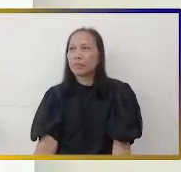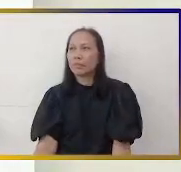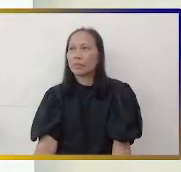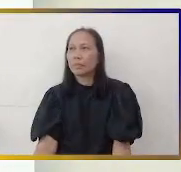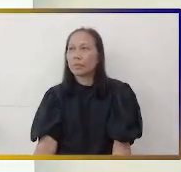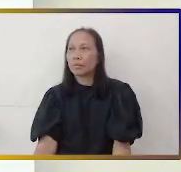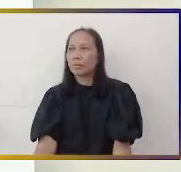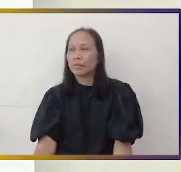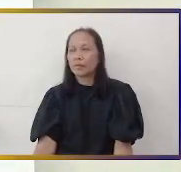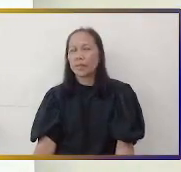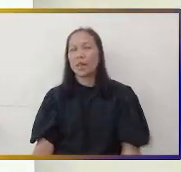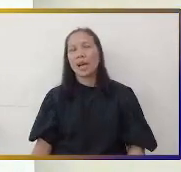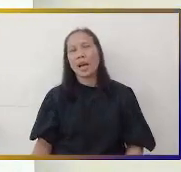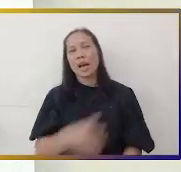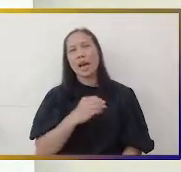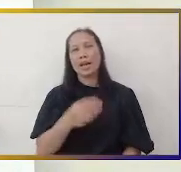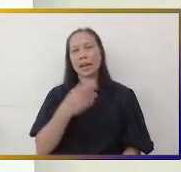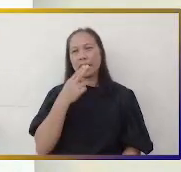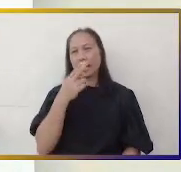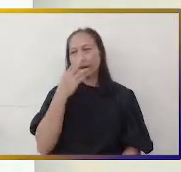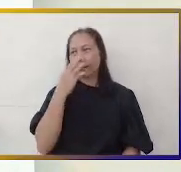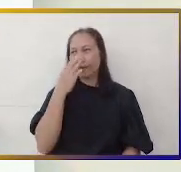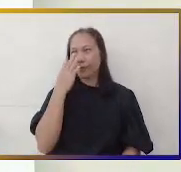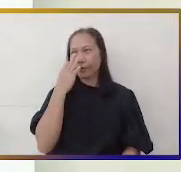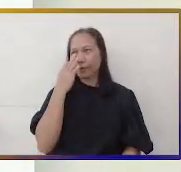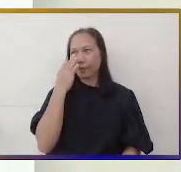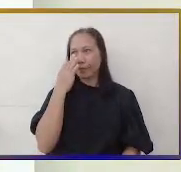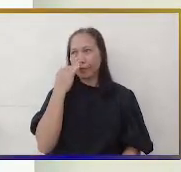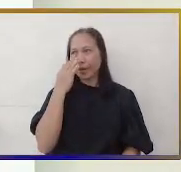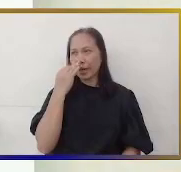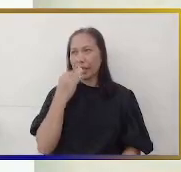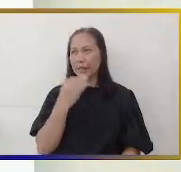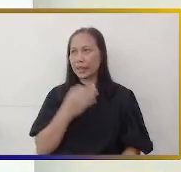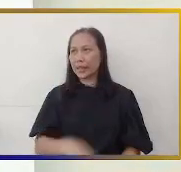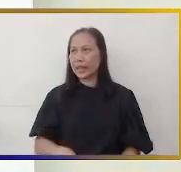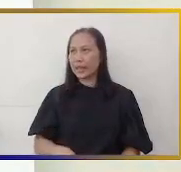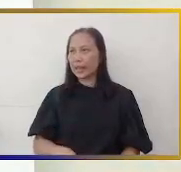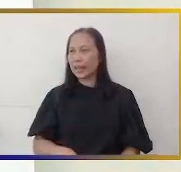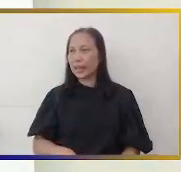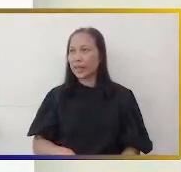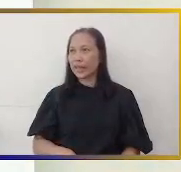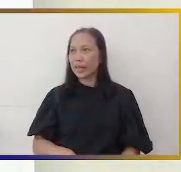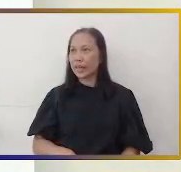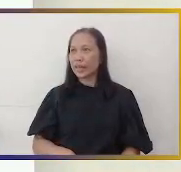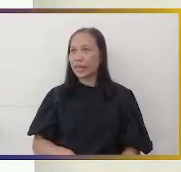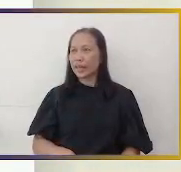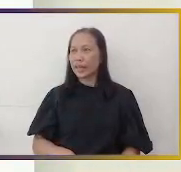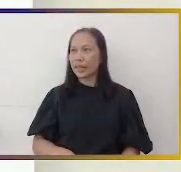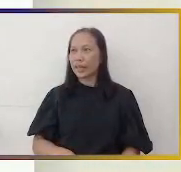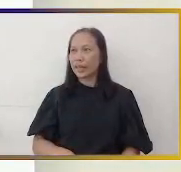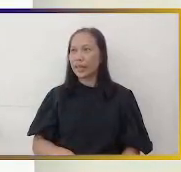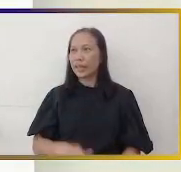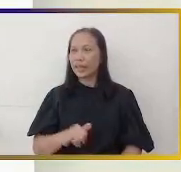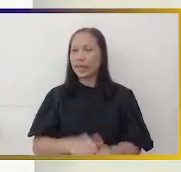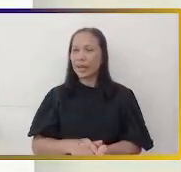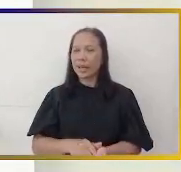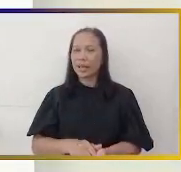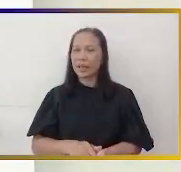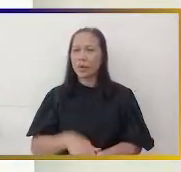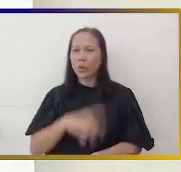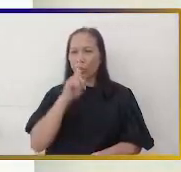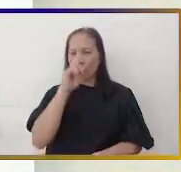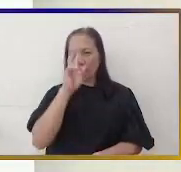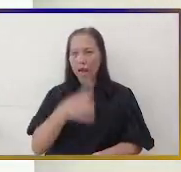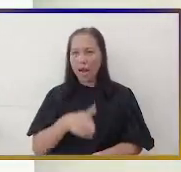funny ano doun sa part na yon yung half na yun naibigay ko talaga on time walang delay yung